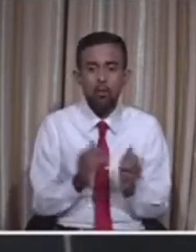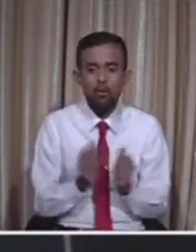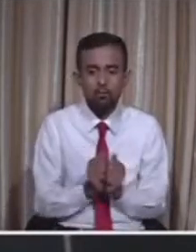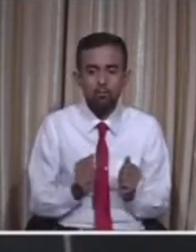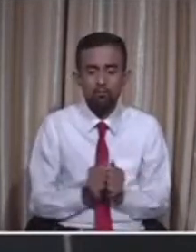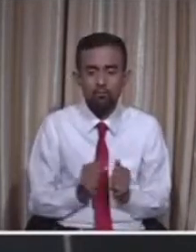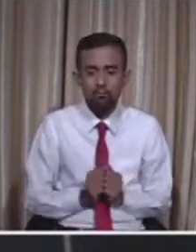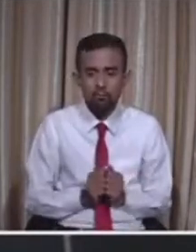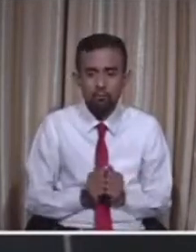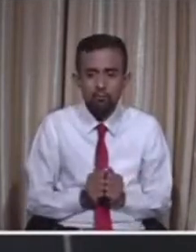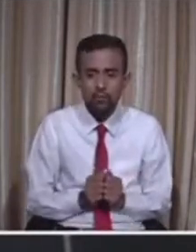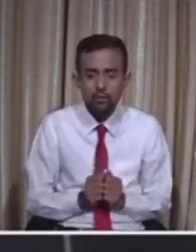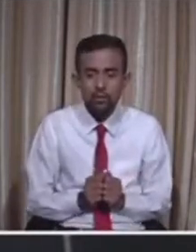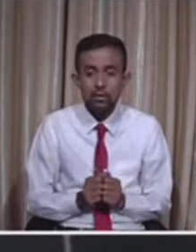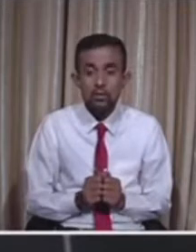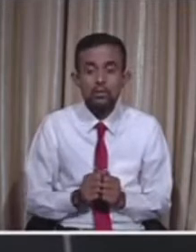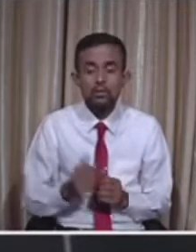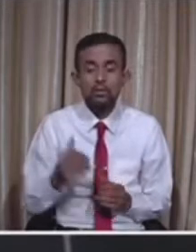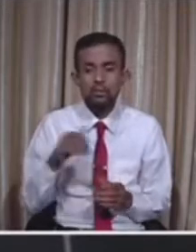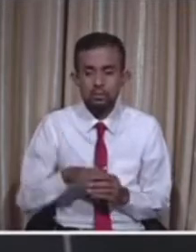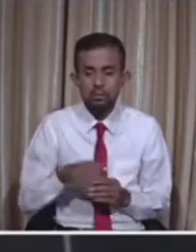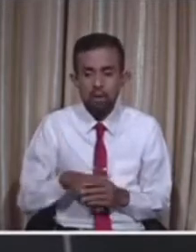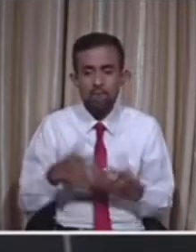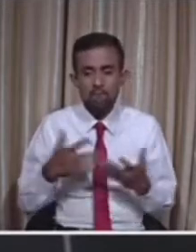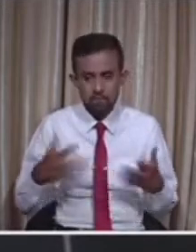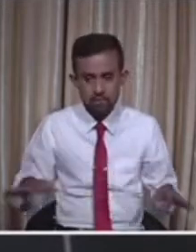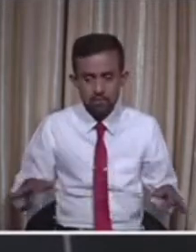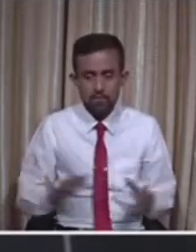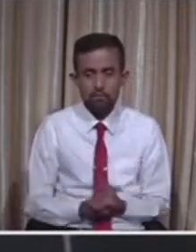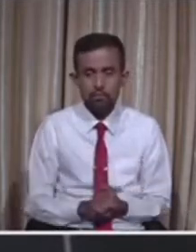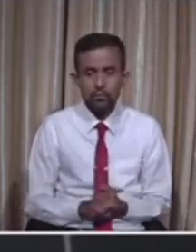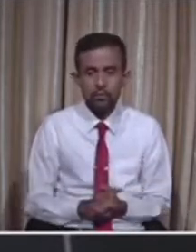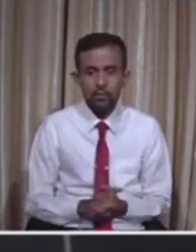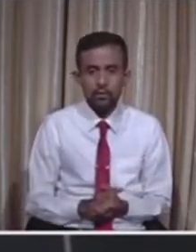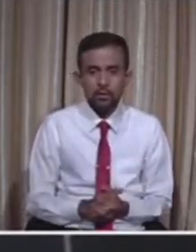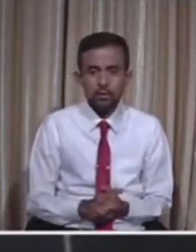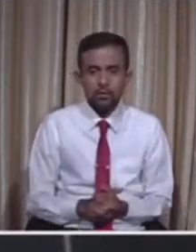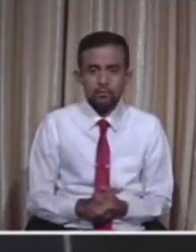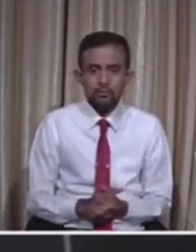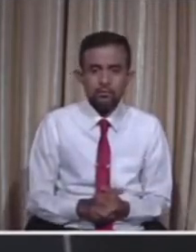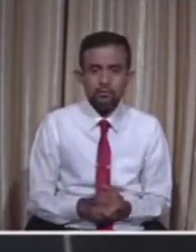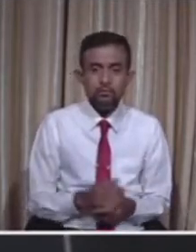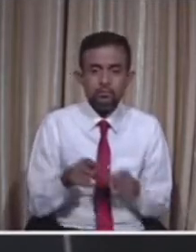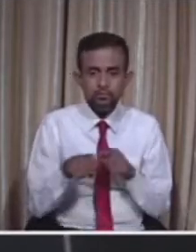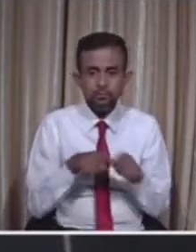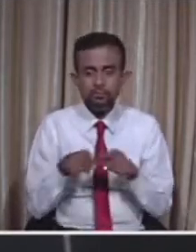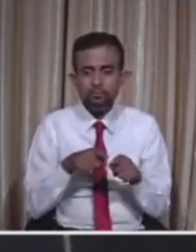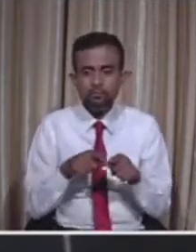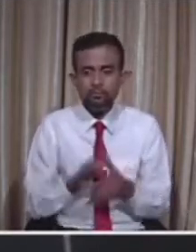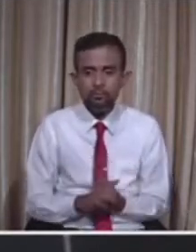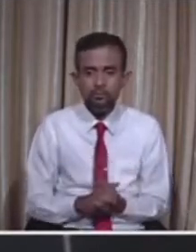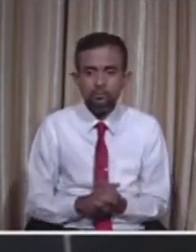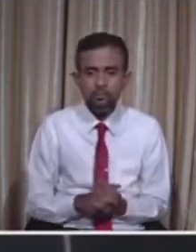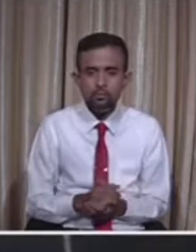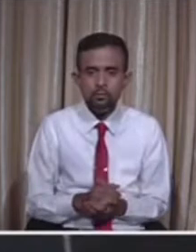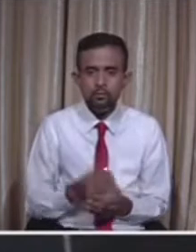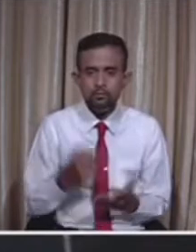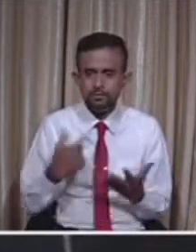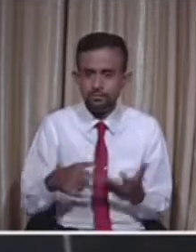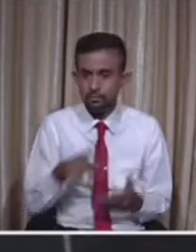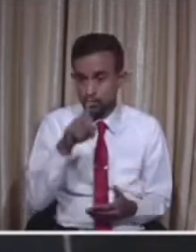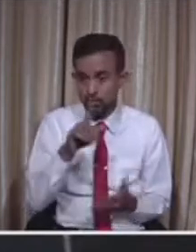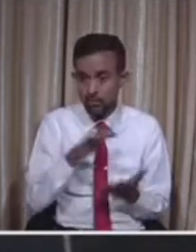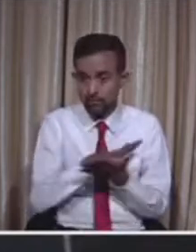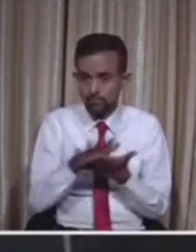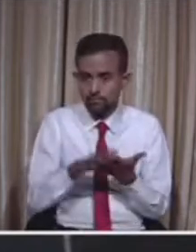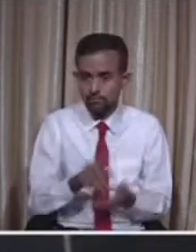කටයුත්තේ දායකයෝ බවට පත් වුණේ. ඒ වගේම තමයි මූලාසනාරුවට ගරු මන්ත්‍රීතුමනි මම කරුණක් පිළිබඳව විශේෂ